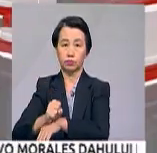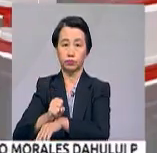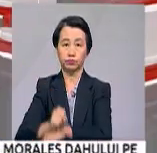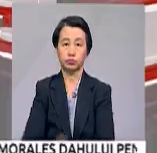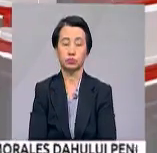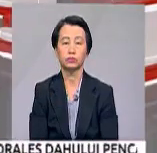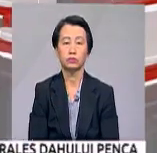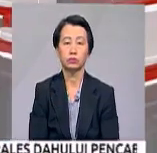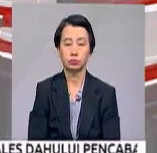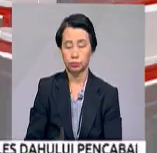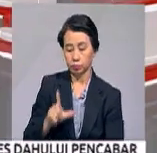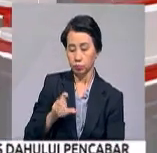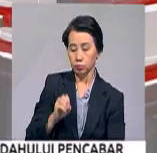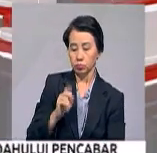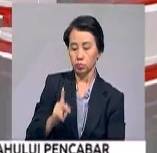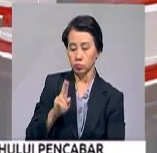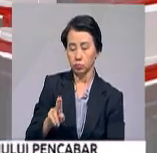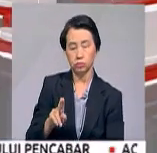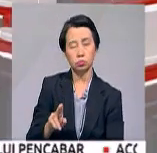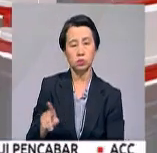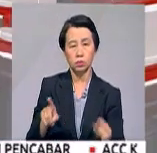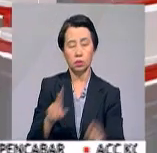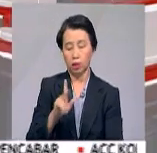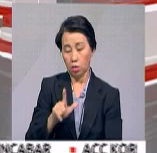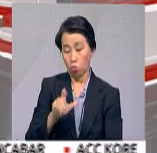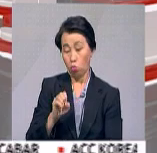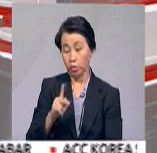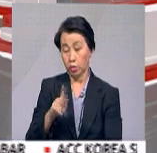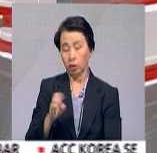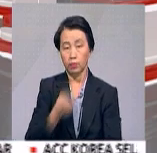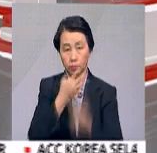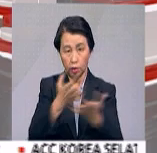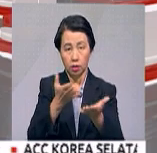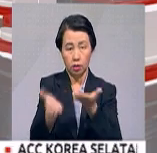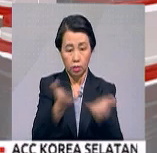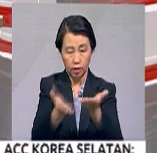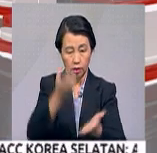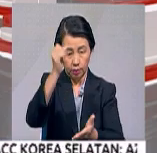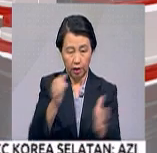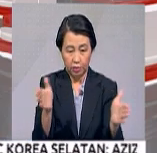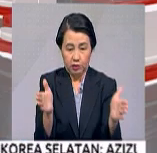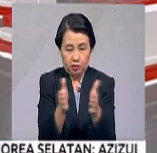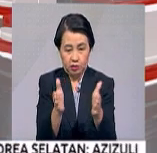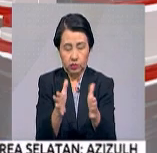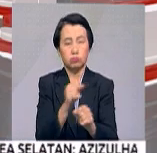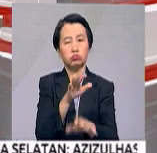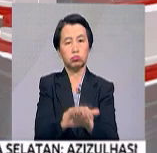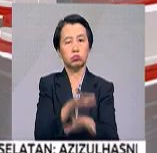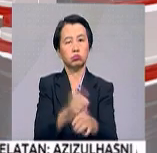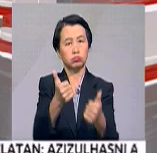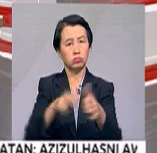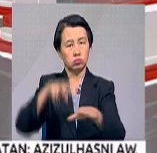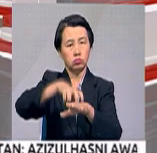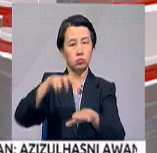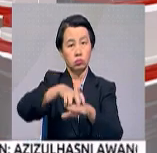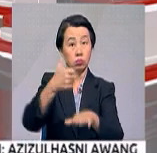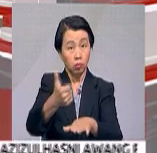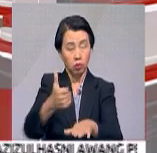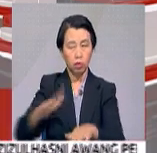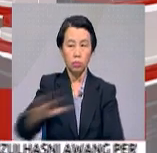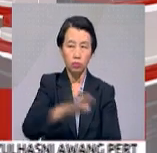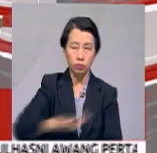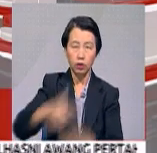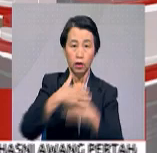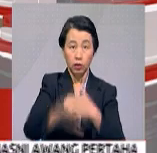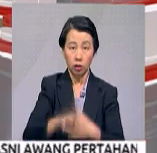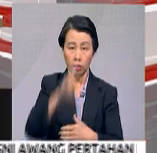Ya, dalam pada itu, Anthony Lok juga memaklumkan perkhidmatan percubaan bas mini mendapat sambutan menggalakkan. Secara purata,